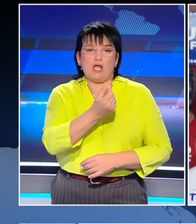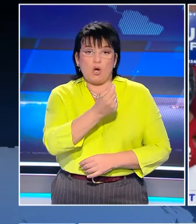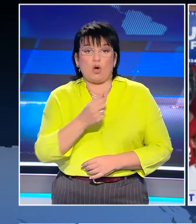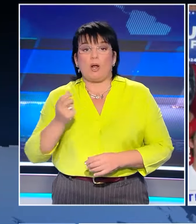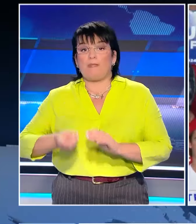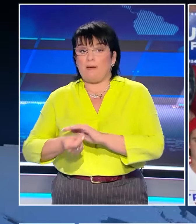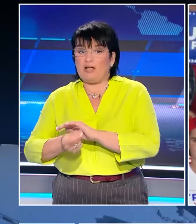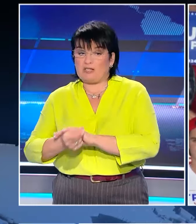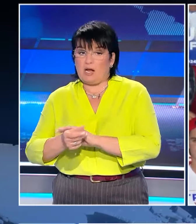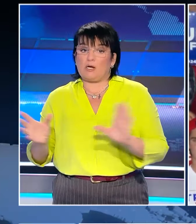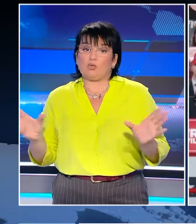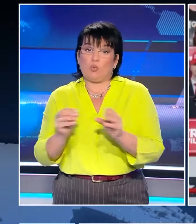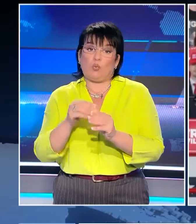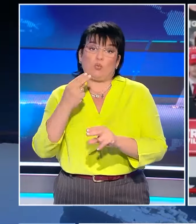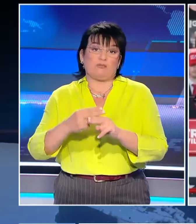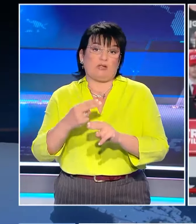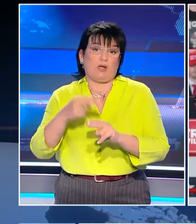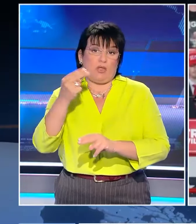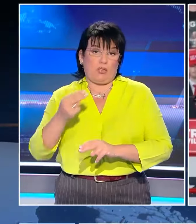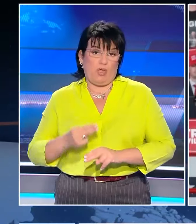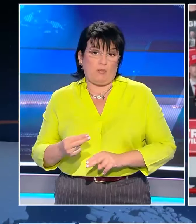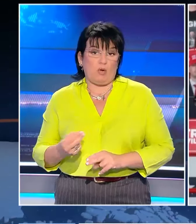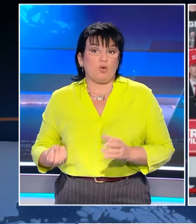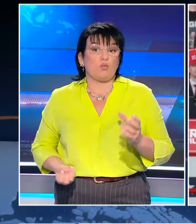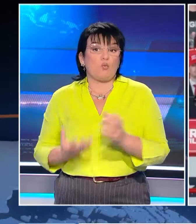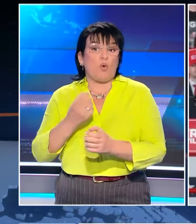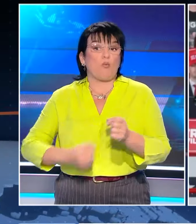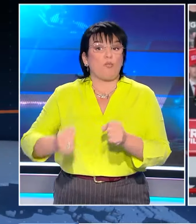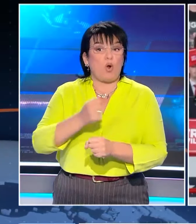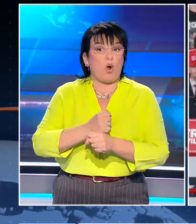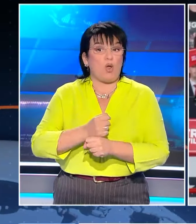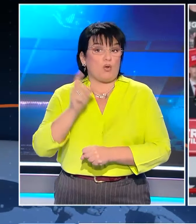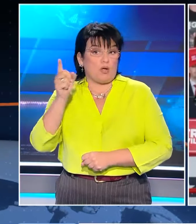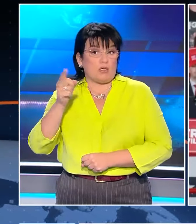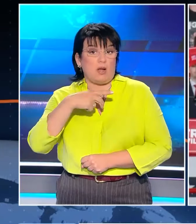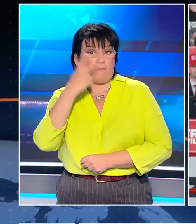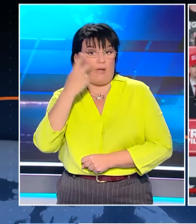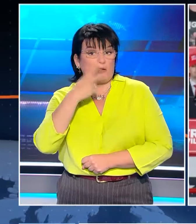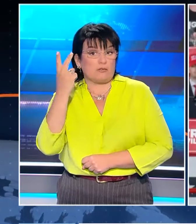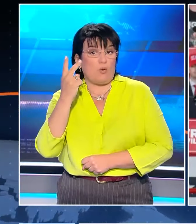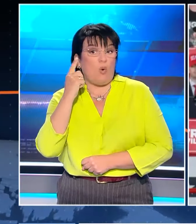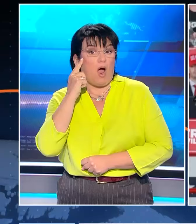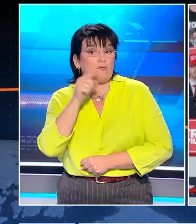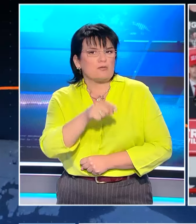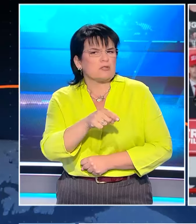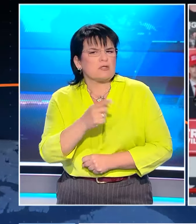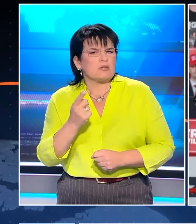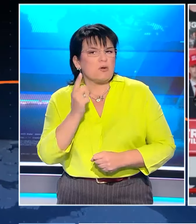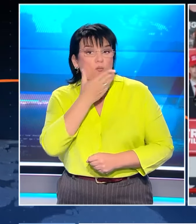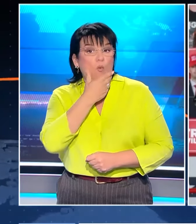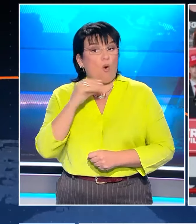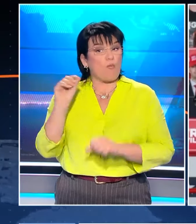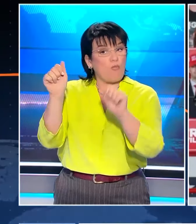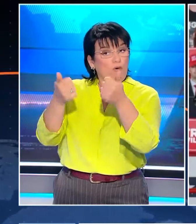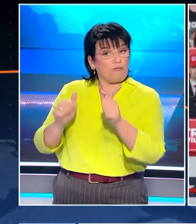τα κεντρικά θέματα των ομιλιών του. Now we have a new president in Mexico. Supposed a very